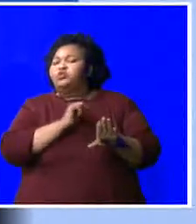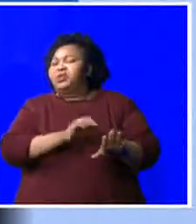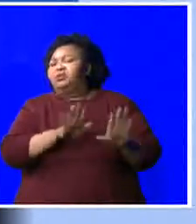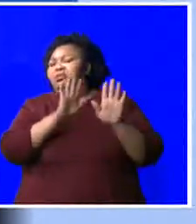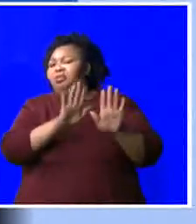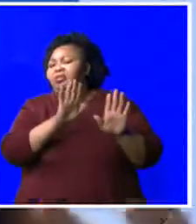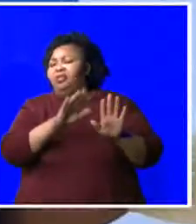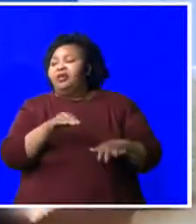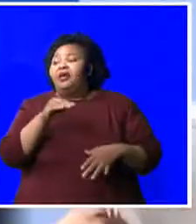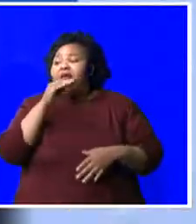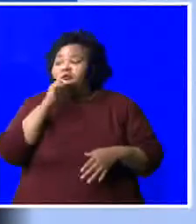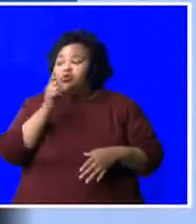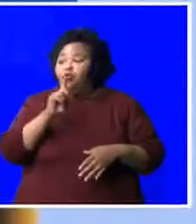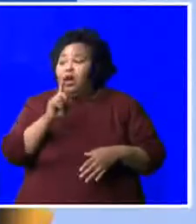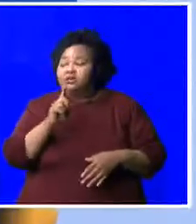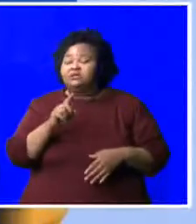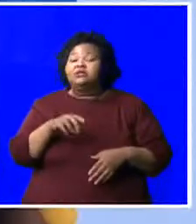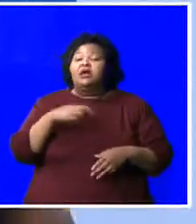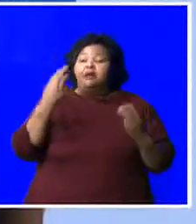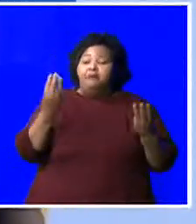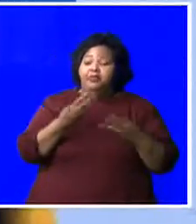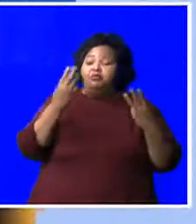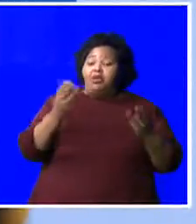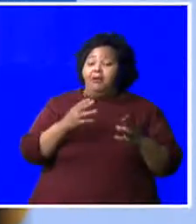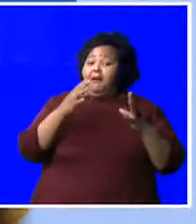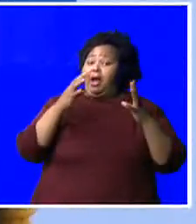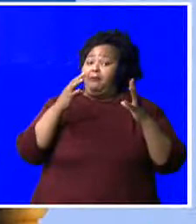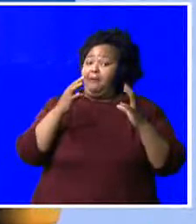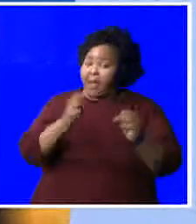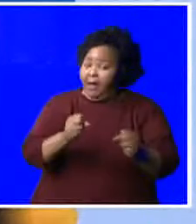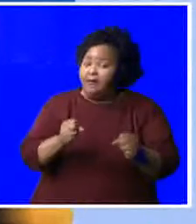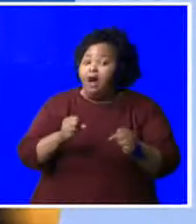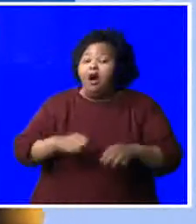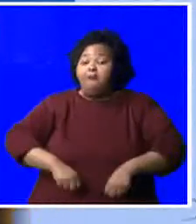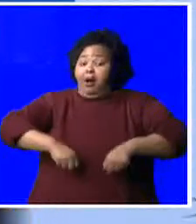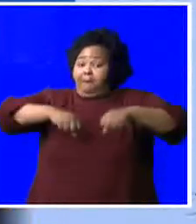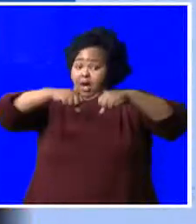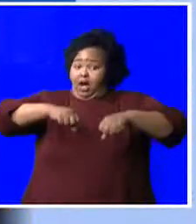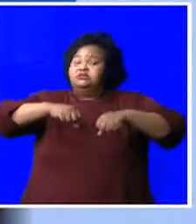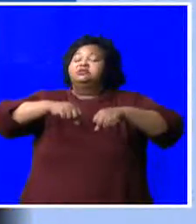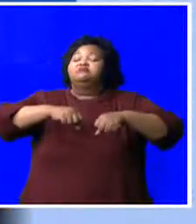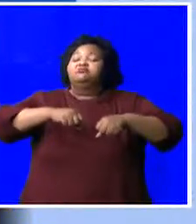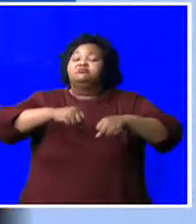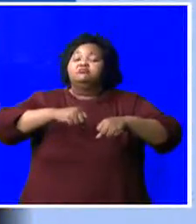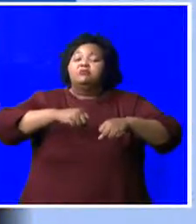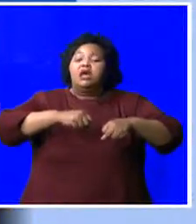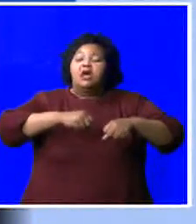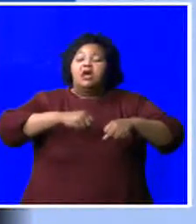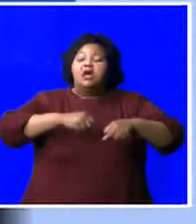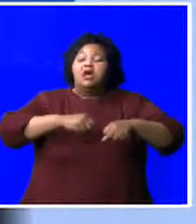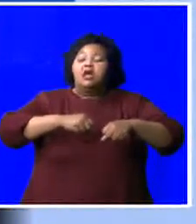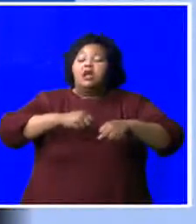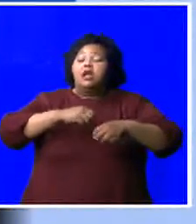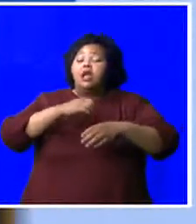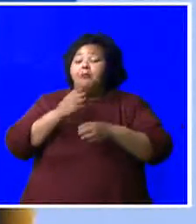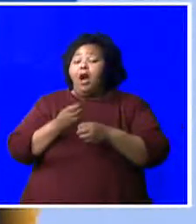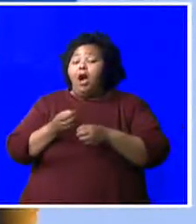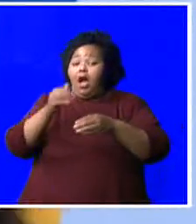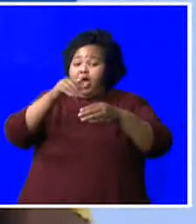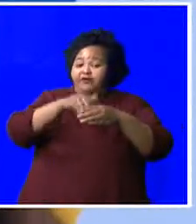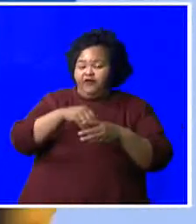namakhulu kungaba ngithi la ngematafeni lamakhulu kungakafikwa lesiveni silo sikhulu indzaba ye separation of